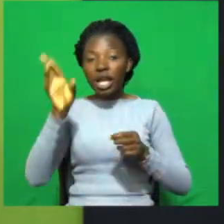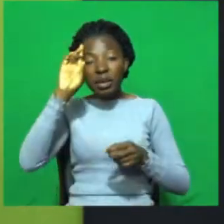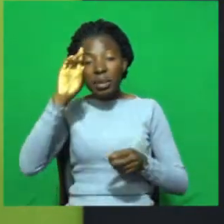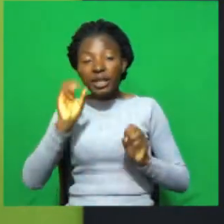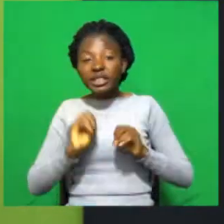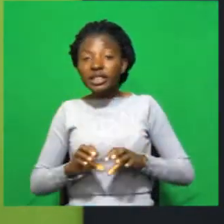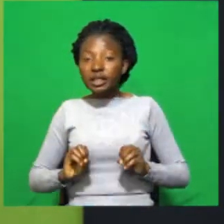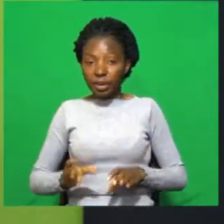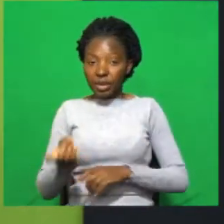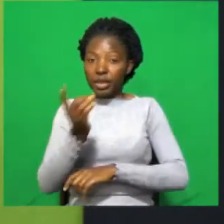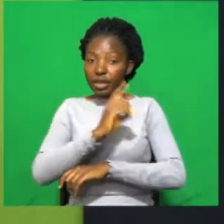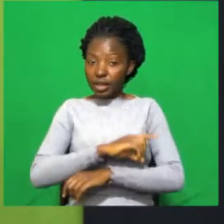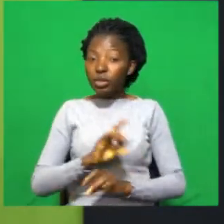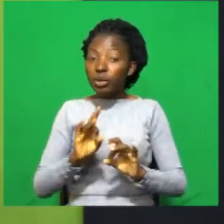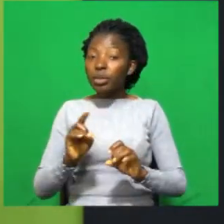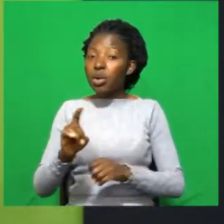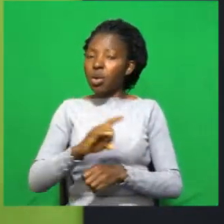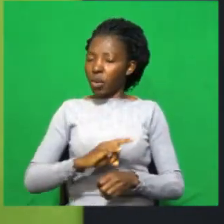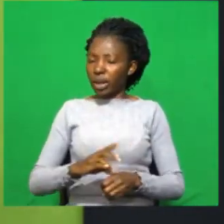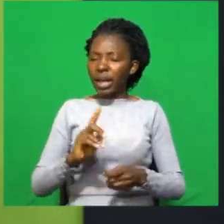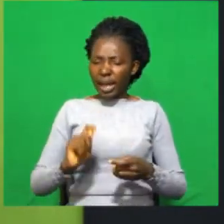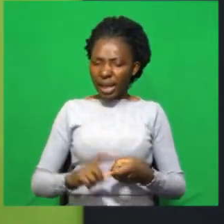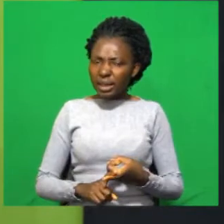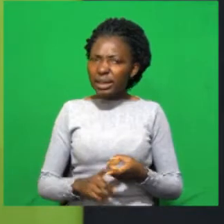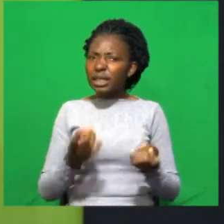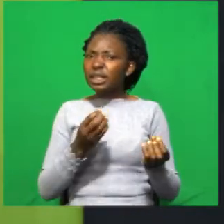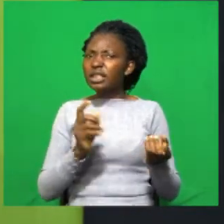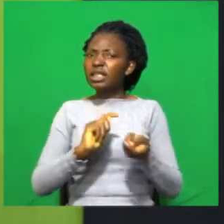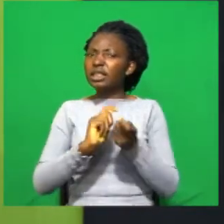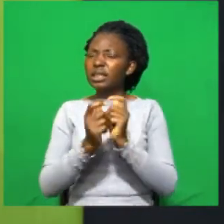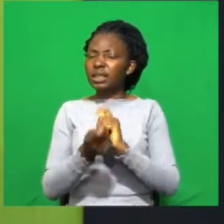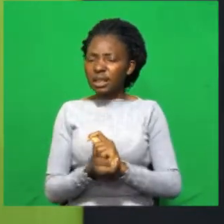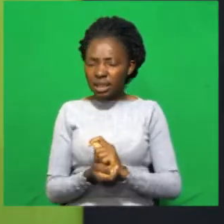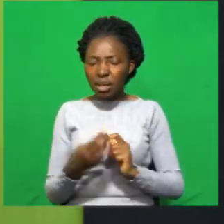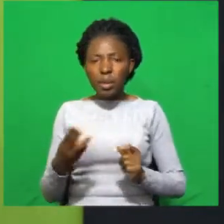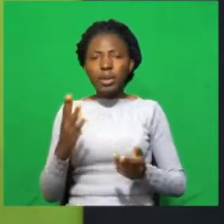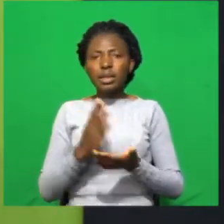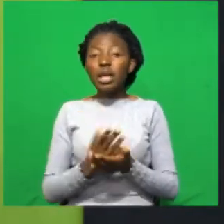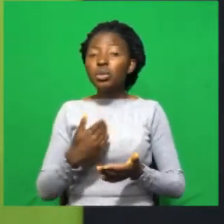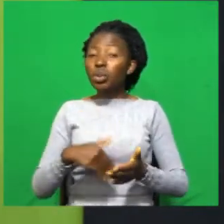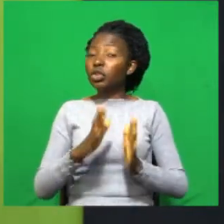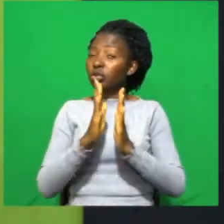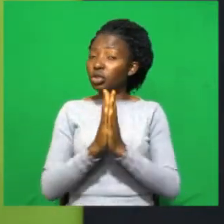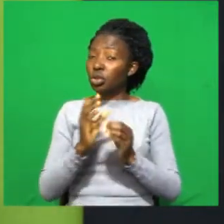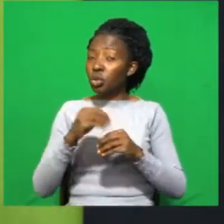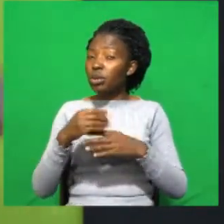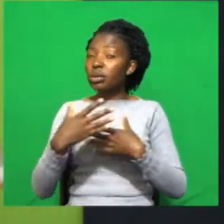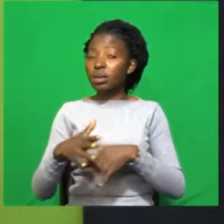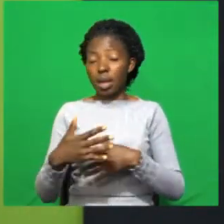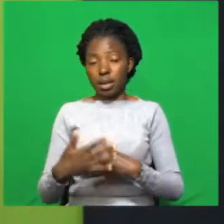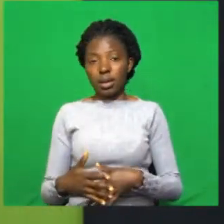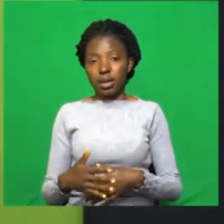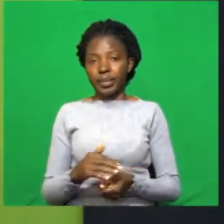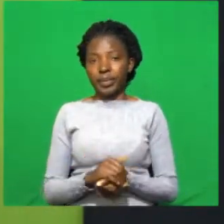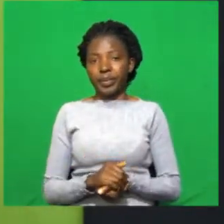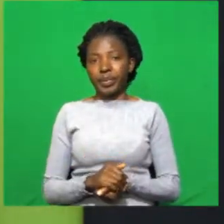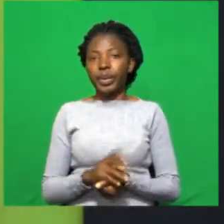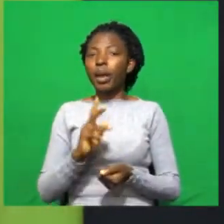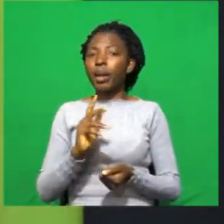zuva rechinomwe revhiki. Wakachinjwa zvakare kuiswa pamusi wekutanga wevhiki inova Sande. But bhaibheri manje harisi